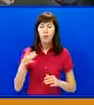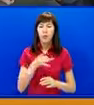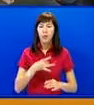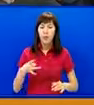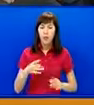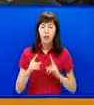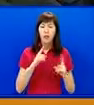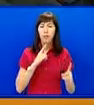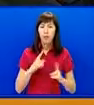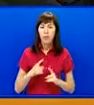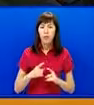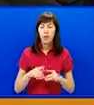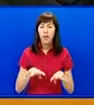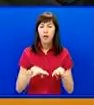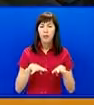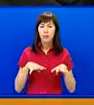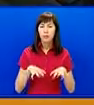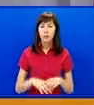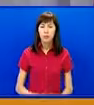республиканском референдуме или в парламенте.